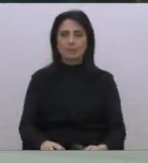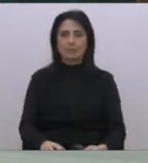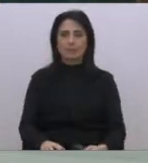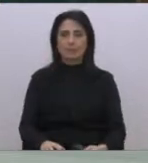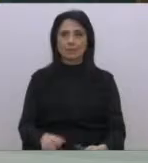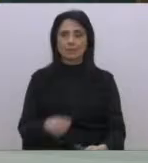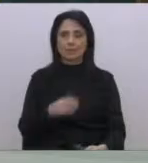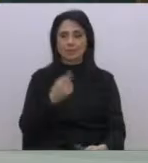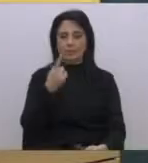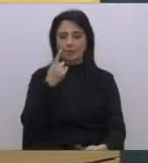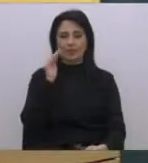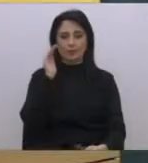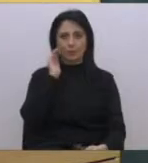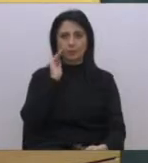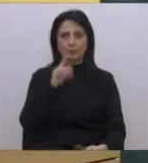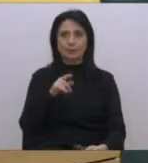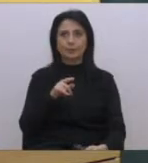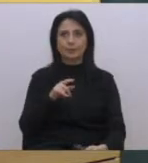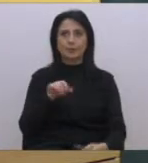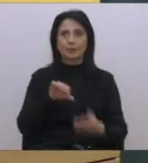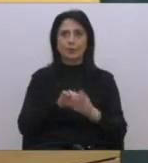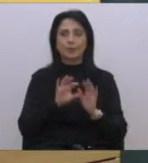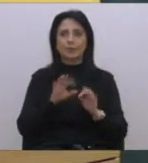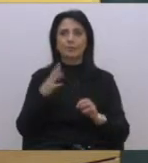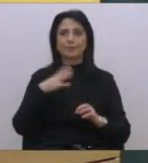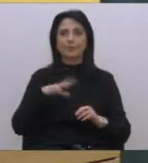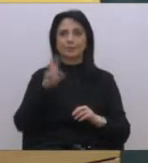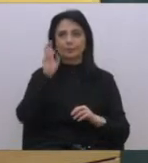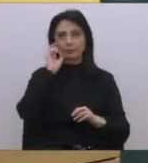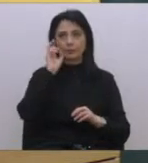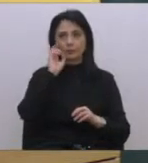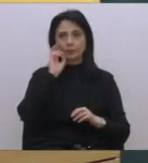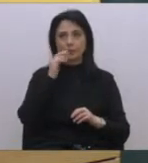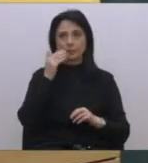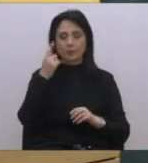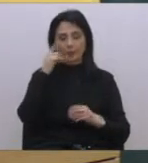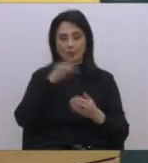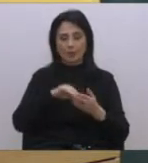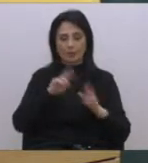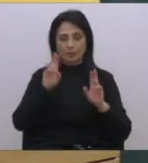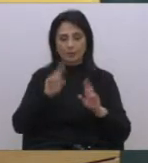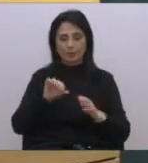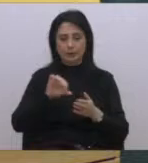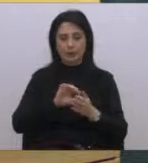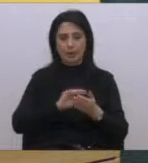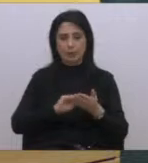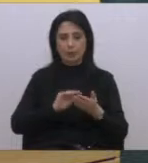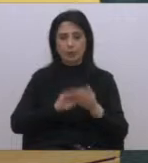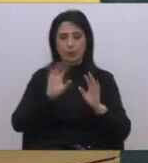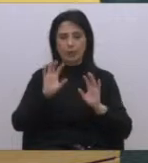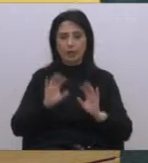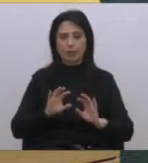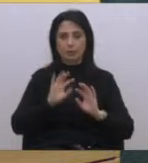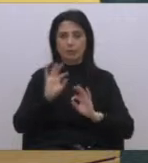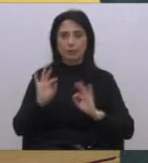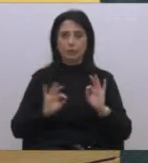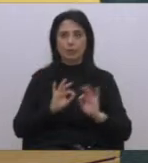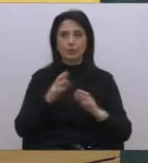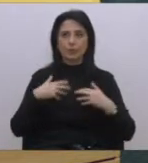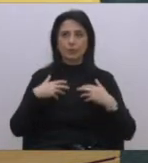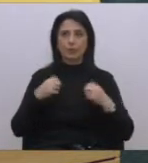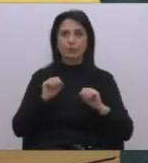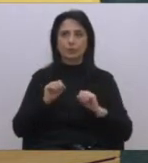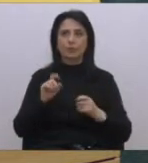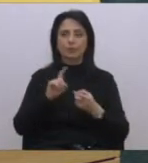Tiri Madloba, Irveli Mosmenistuis, Sec Armogit Gen, Sakartos Tarubis Mieri, Inițirebis Sec Armogit Genil Canon Proiect, Giantelovis,